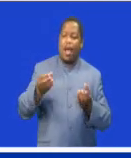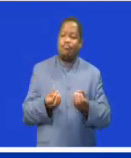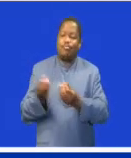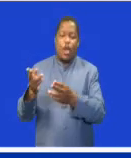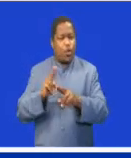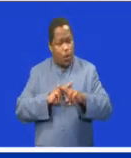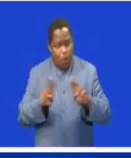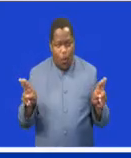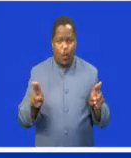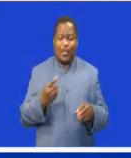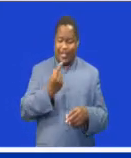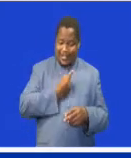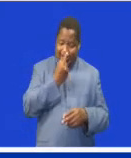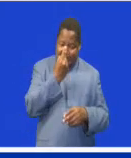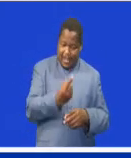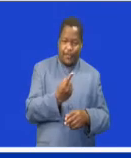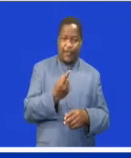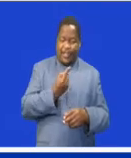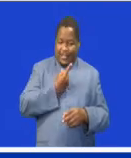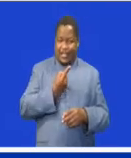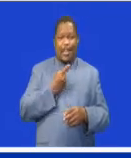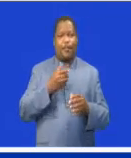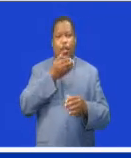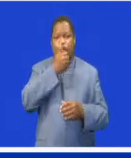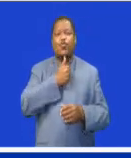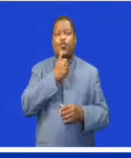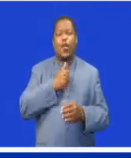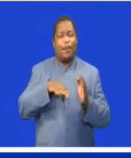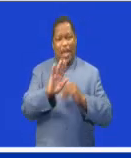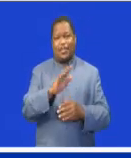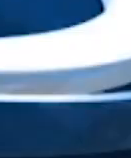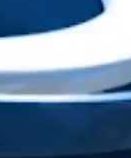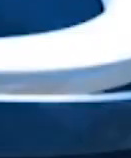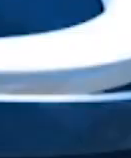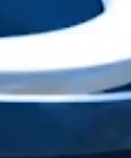lo mkhuhlane. Siyabonga kakhulu bekunene.